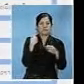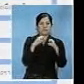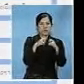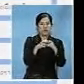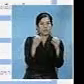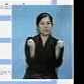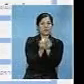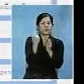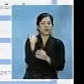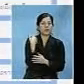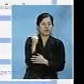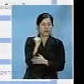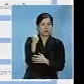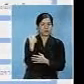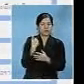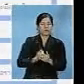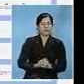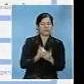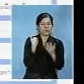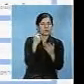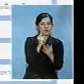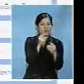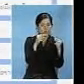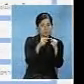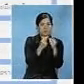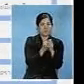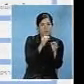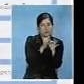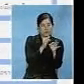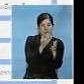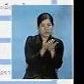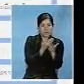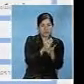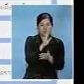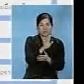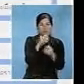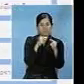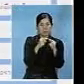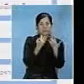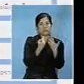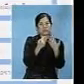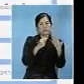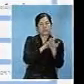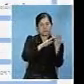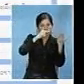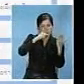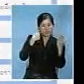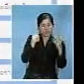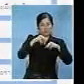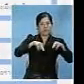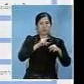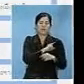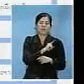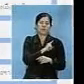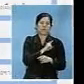ระวังไม่พอมาแล้วการบริหารเงินทุนสำรองระหว่างประเทศจะต้องทำกันด้วยความรัดกุมนะครับแล้วก็มีการช่